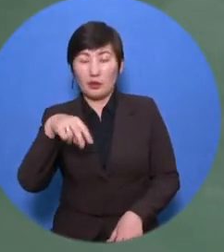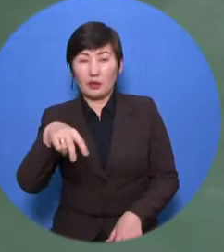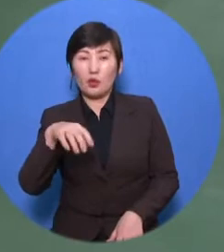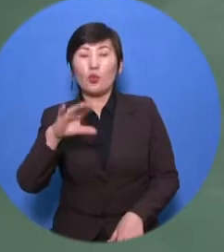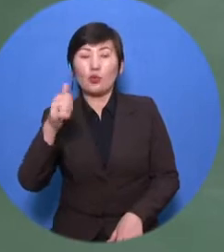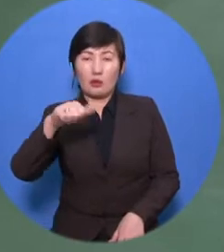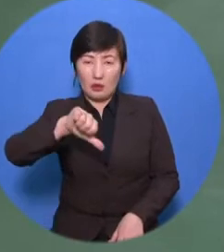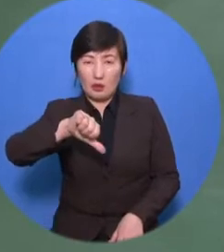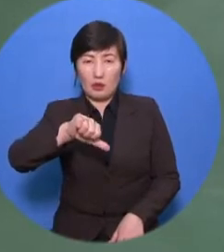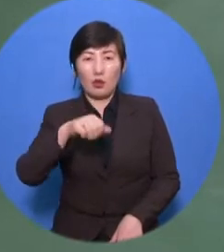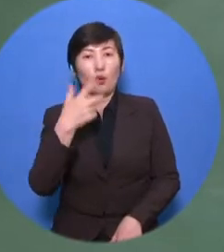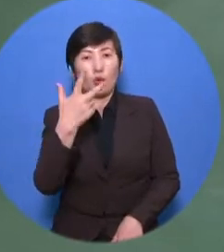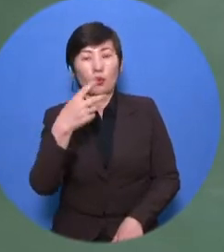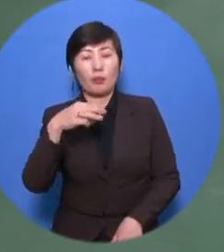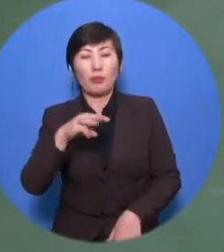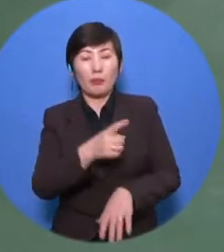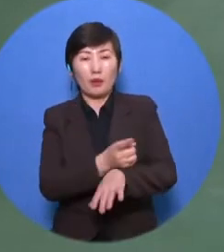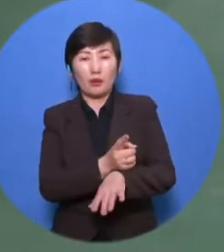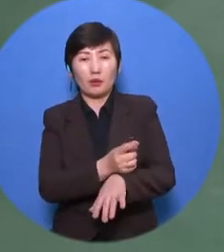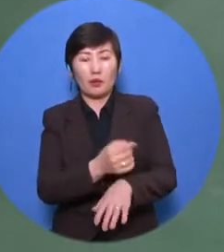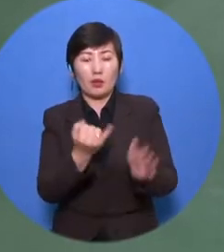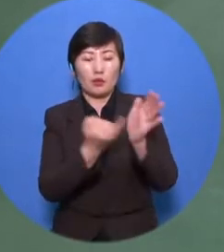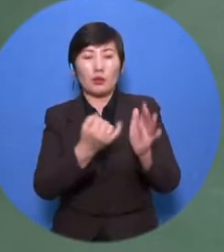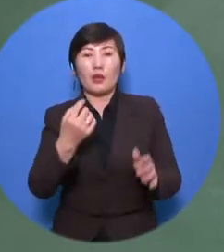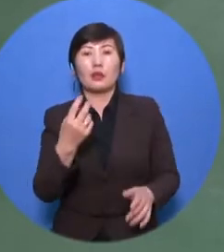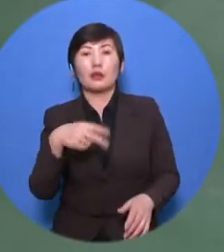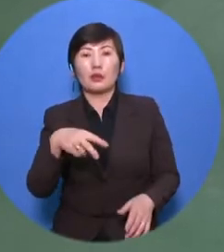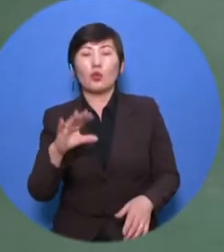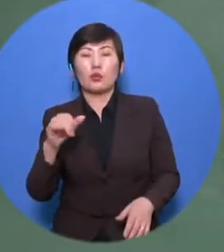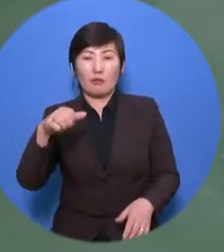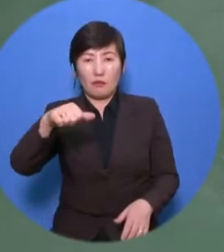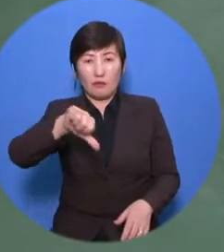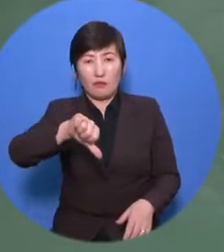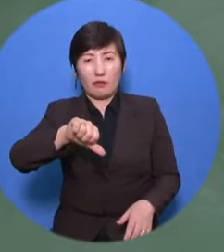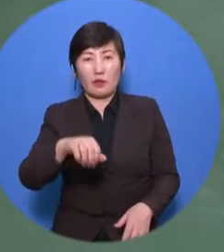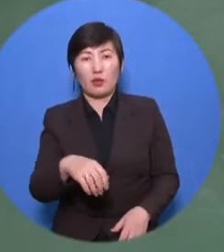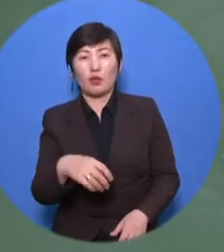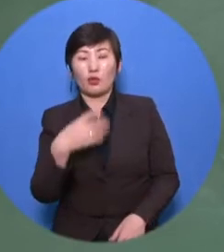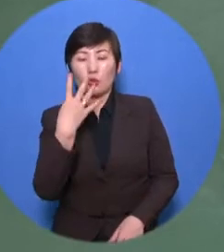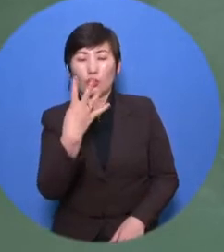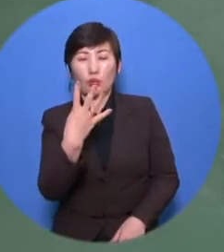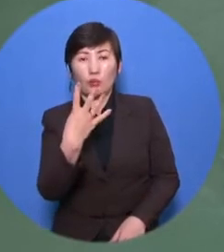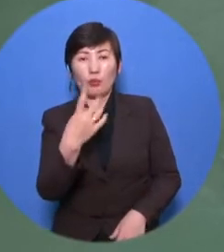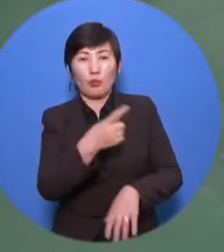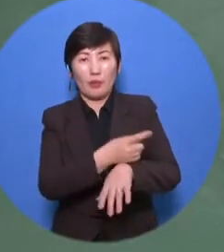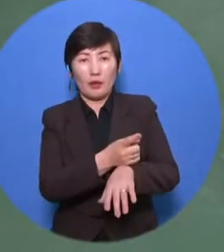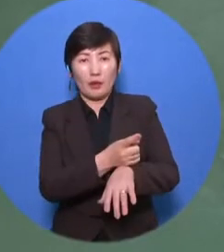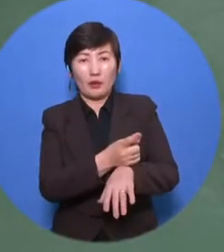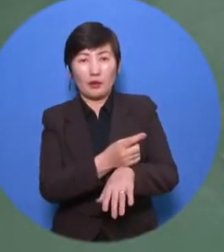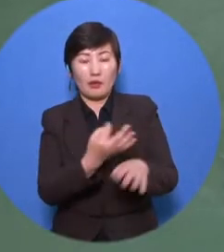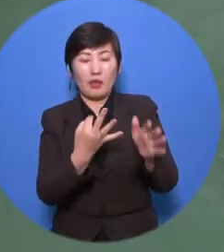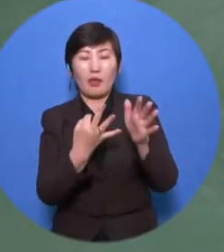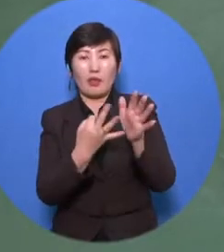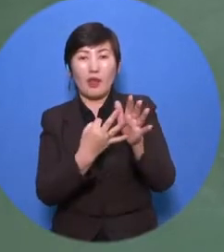3 минутанд 6 литр асгарна. За тэгвэл 4 минутанд 8 литр ус асгарна, 5 минутанд 10 литр